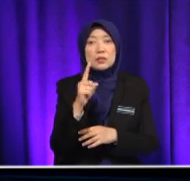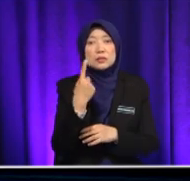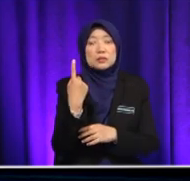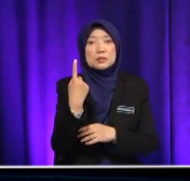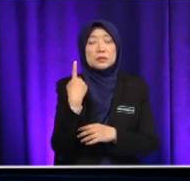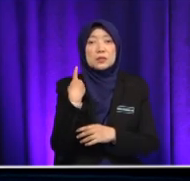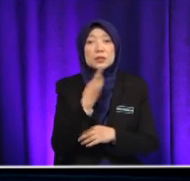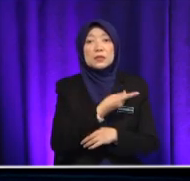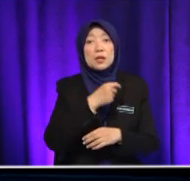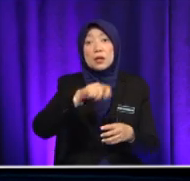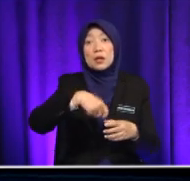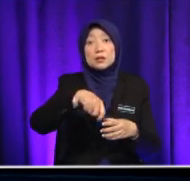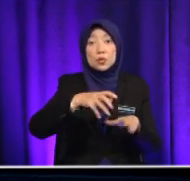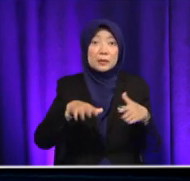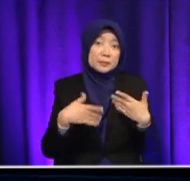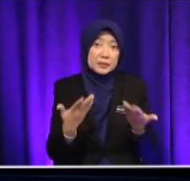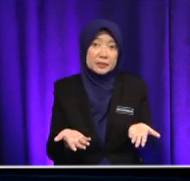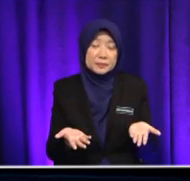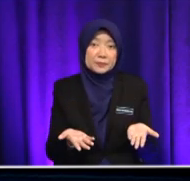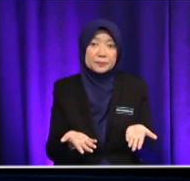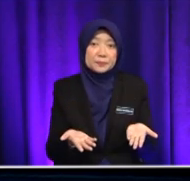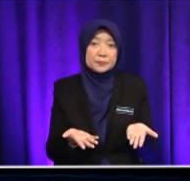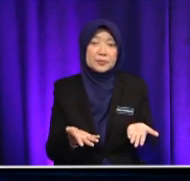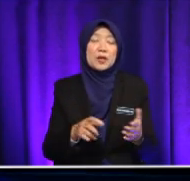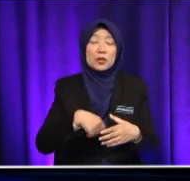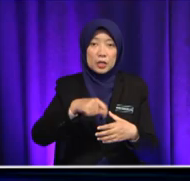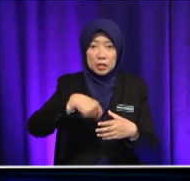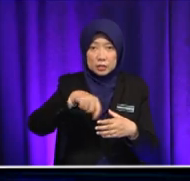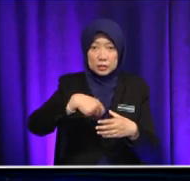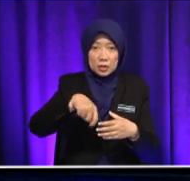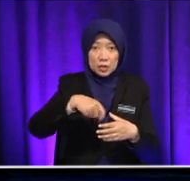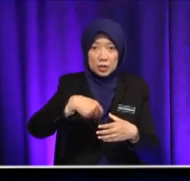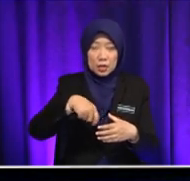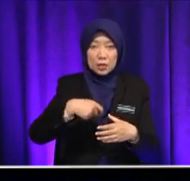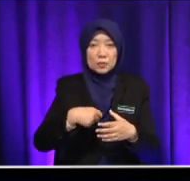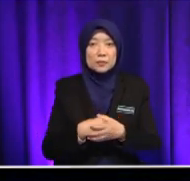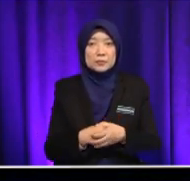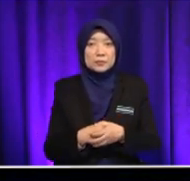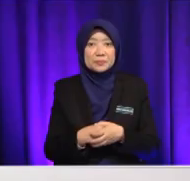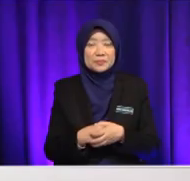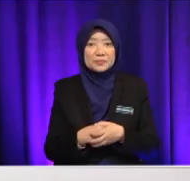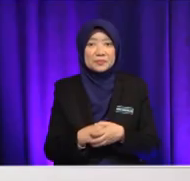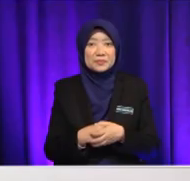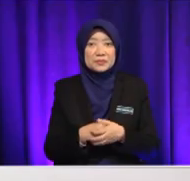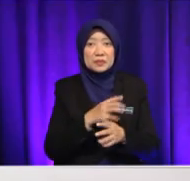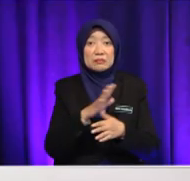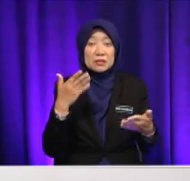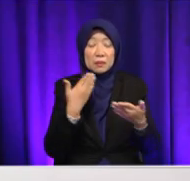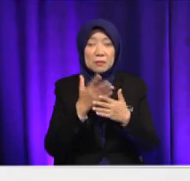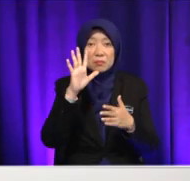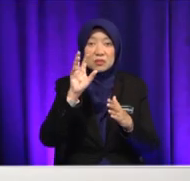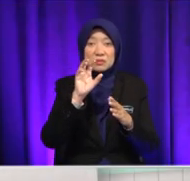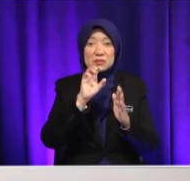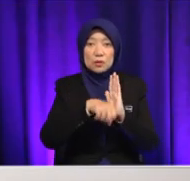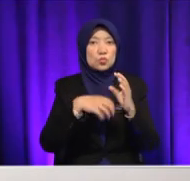kita nak kacau asid tadi. Okey, Chong, okay. Teruskan. Kacau, Ego. Okey, kacau. Oh. Oh. Ego. Okay, betul, eh? Tak sampai 5 saat dah bergumpal,